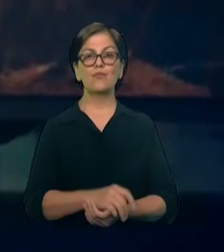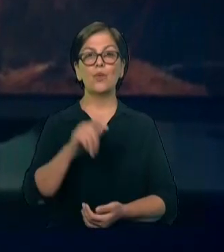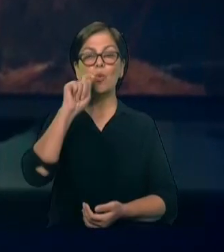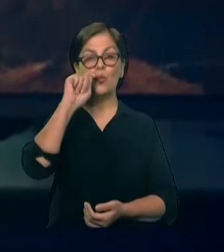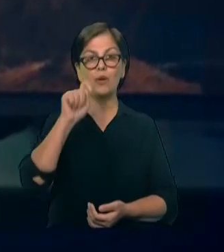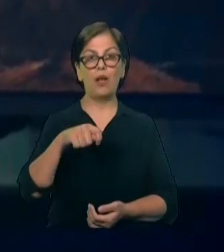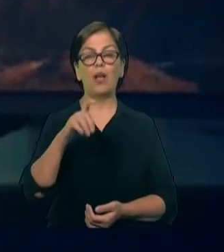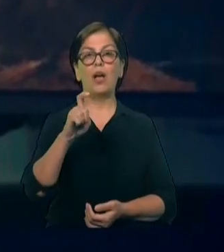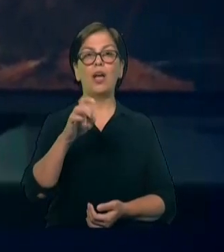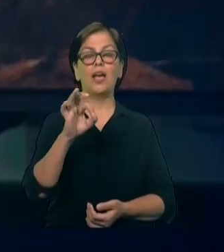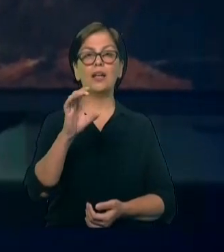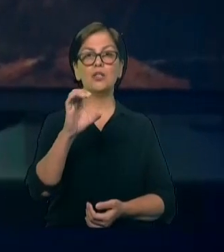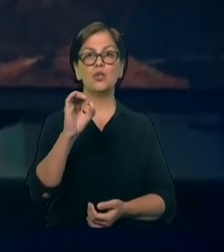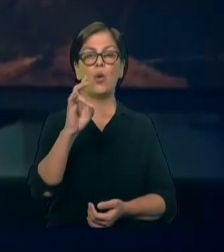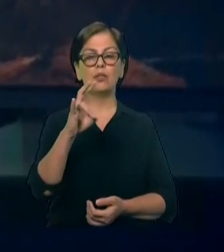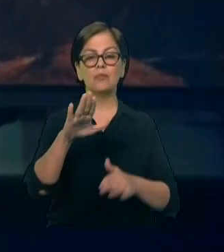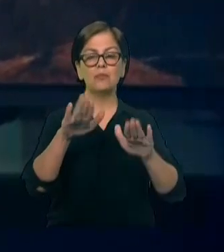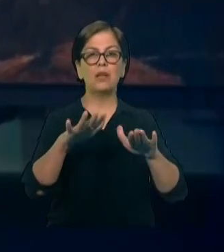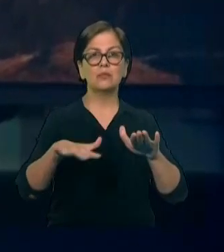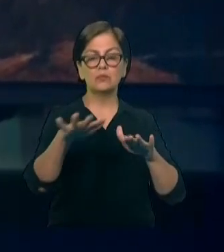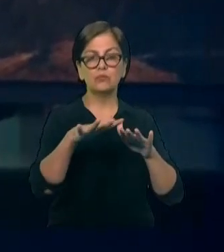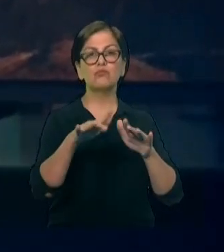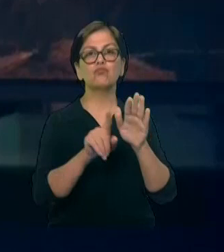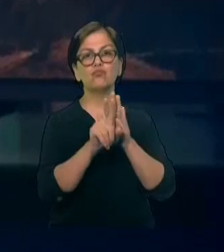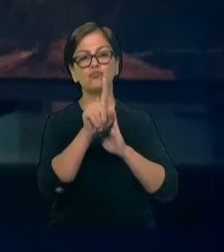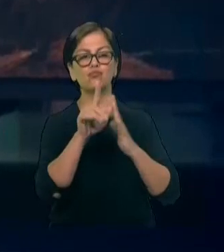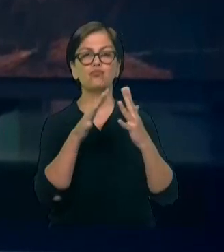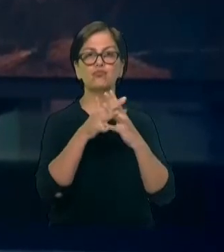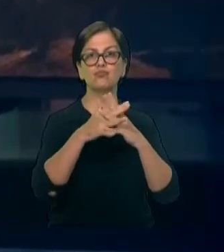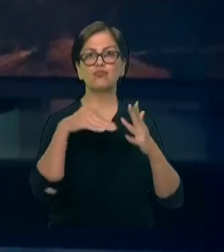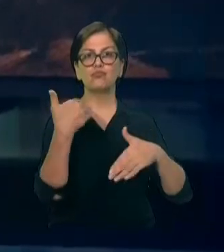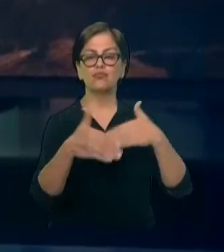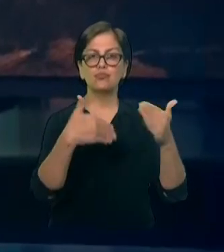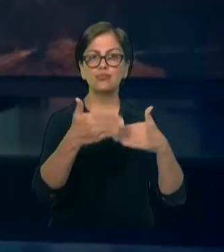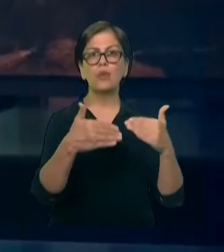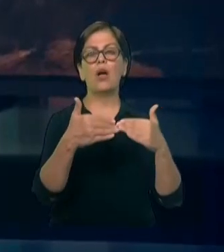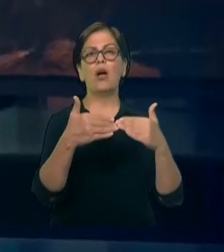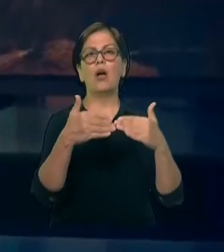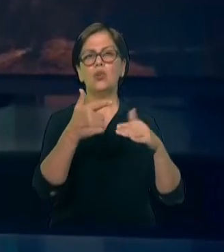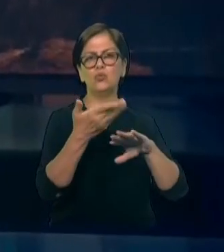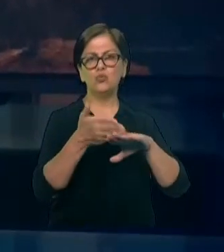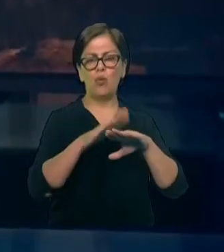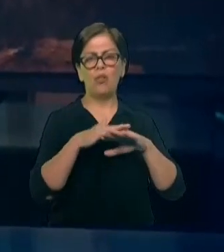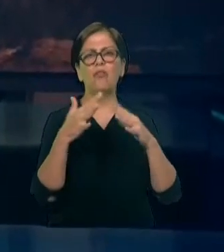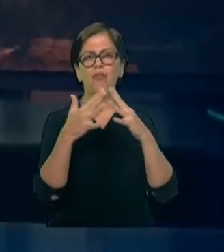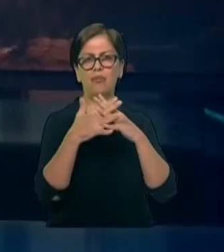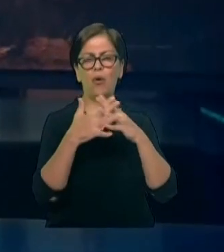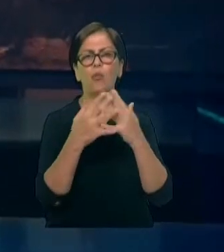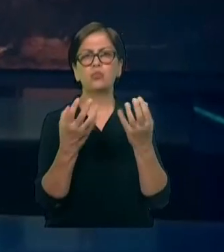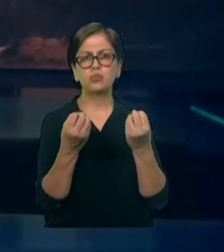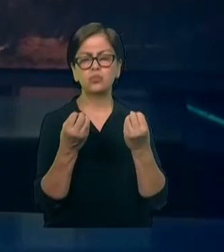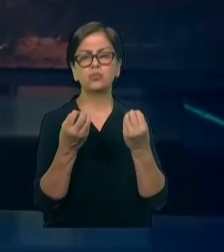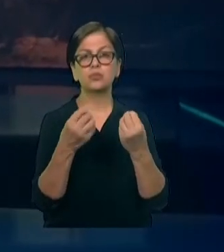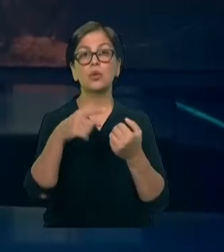Ukrayna Xerson şəhəri istiqamətində əks hücumlara başlayıb. Cəbhənin digər istiqamətlərində də şiddətli döyüşlər davam edir.